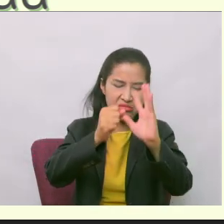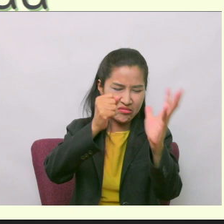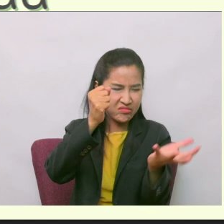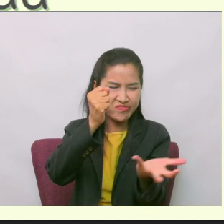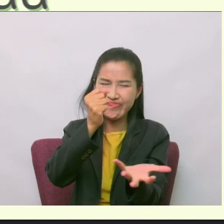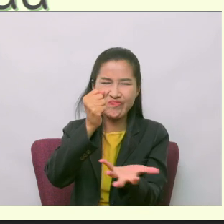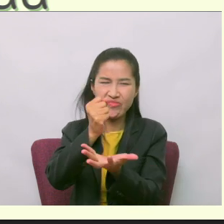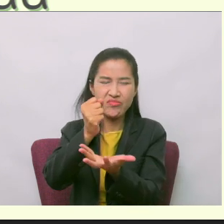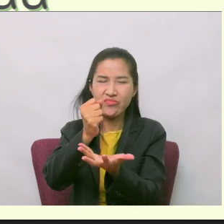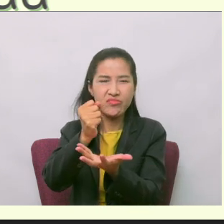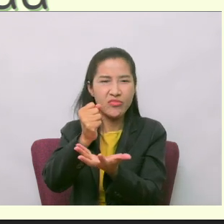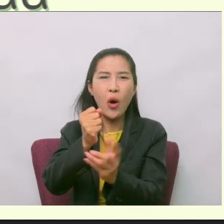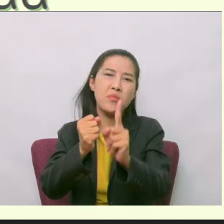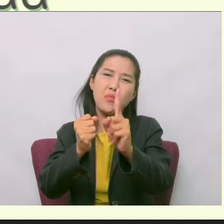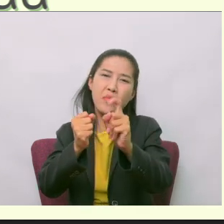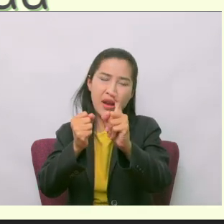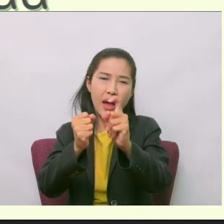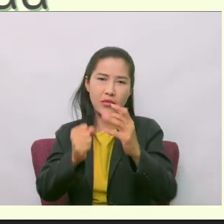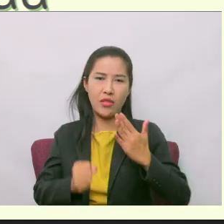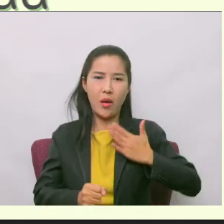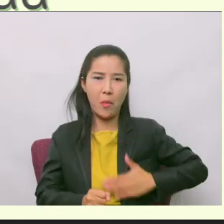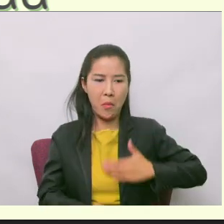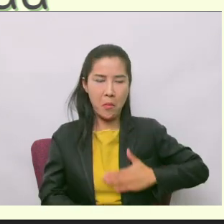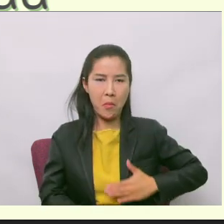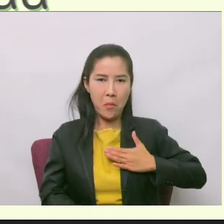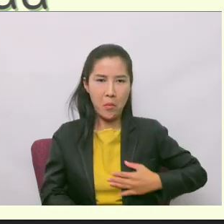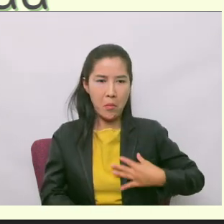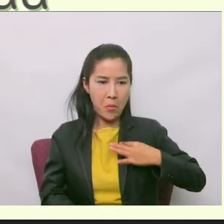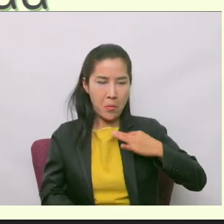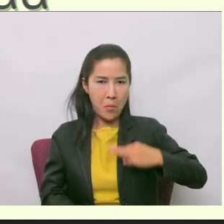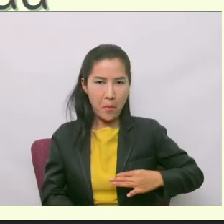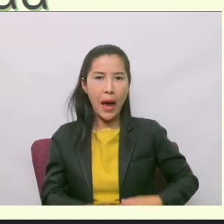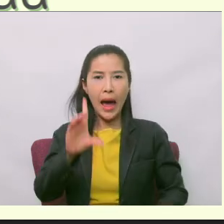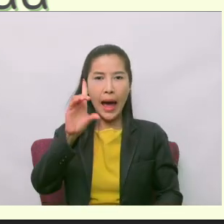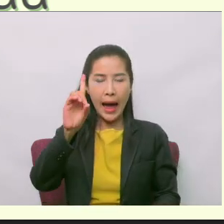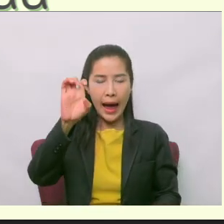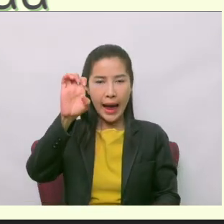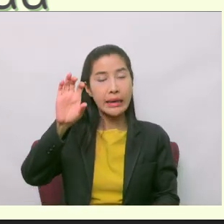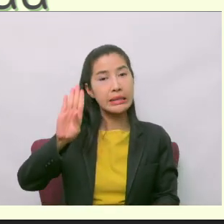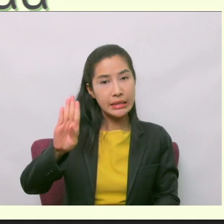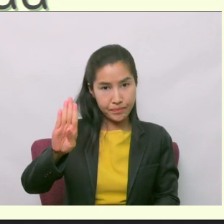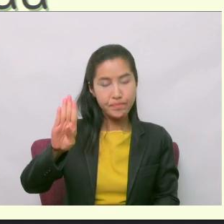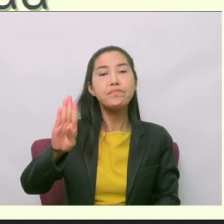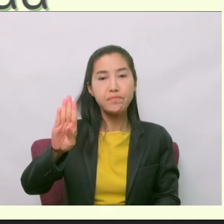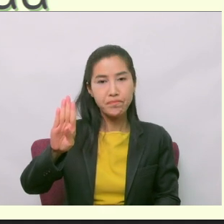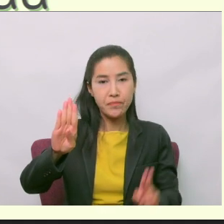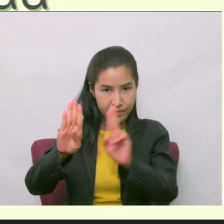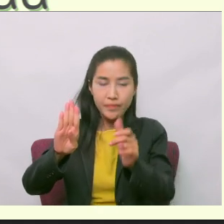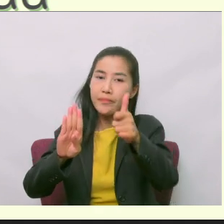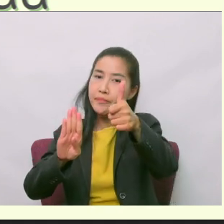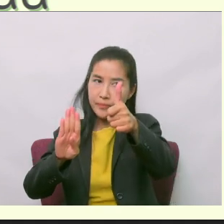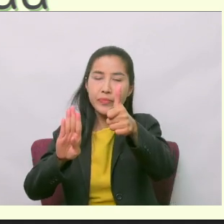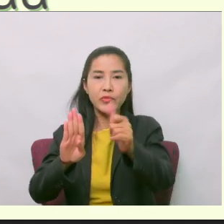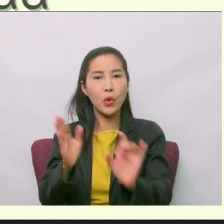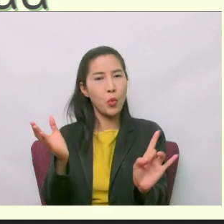นะคะแล้วก็มันจะทำให้เป็นน้ำไหลออกมาด้วยนะคะเพราะนั้นถ้าเกิดว่าเป็นผ้าดิบนะคะคุณภาพ